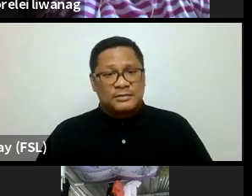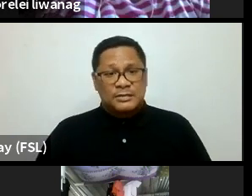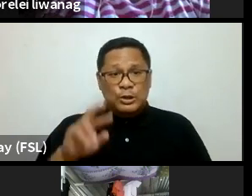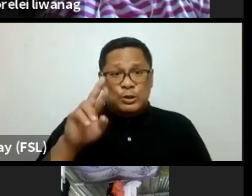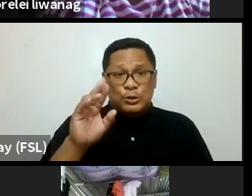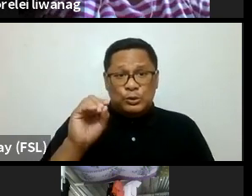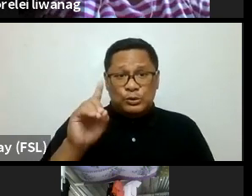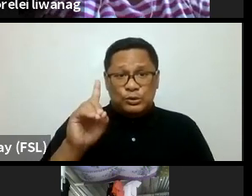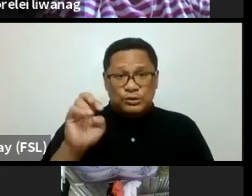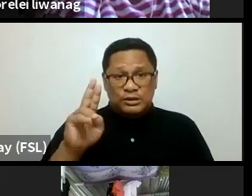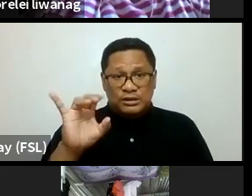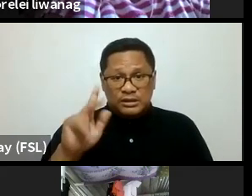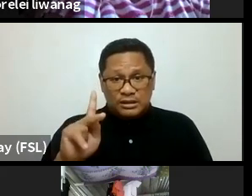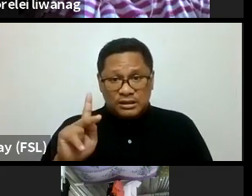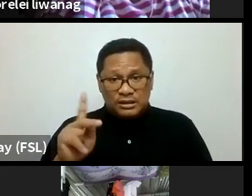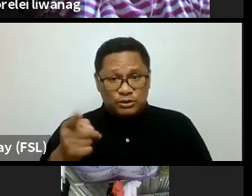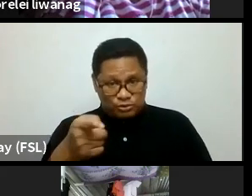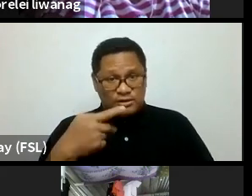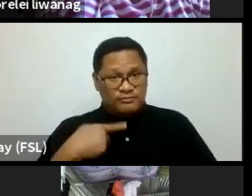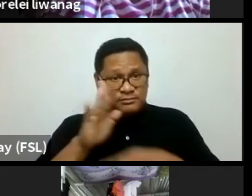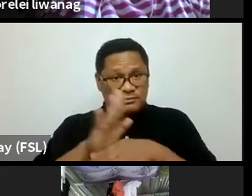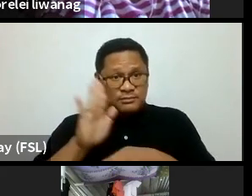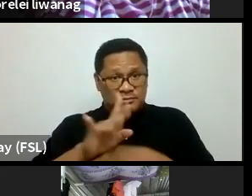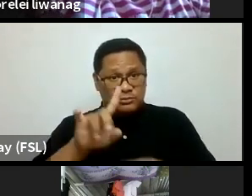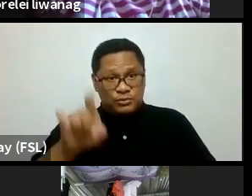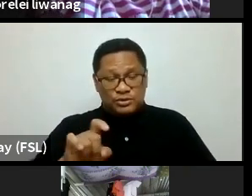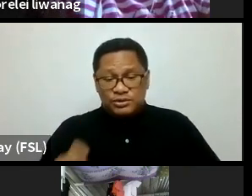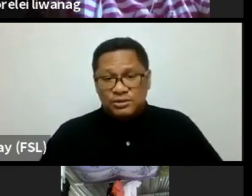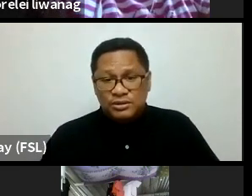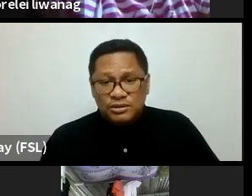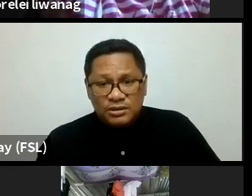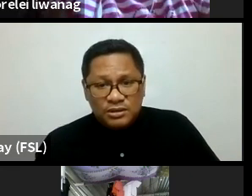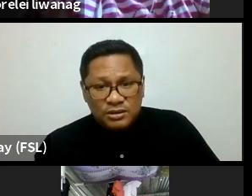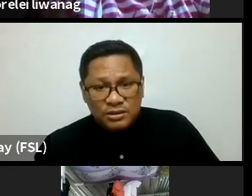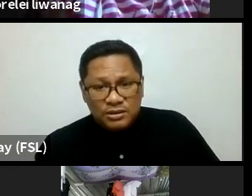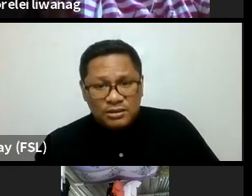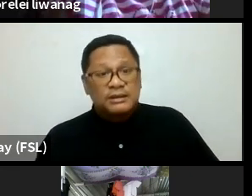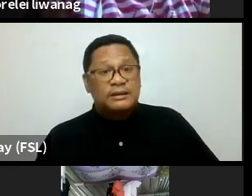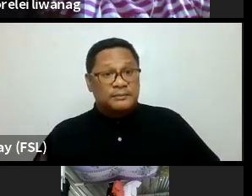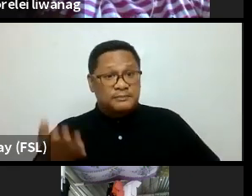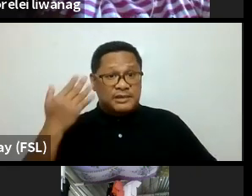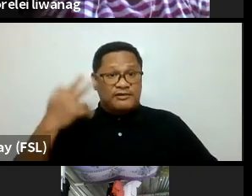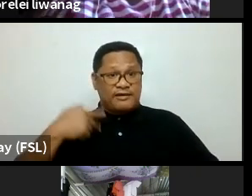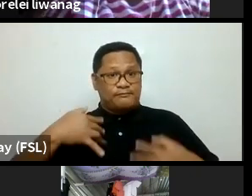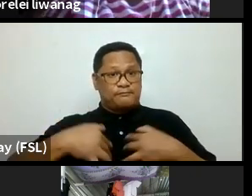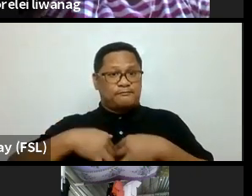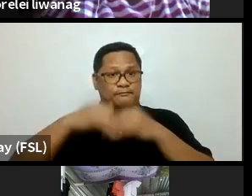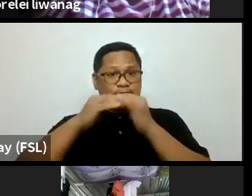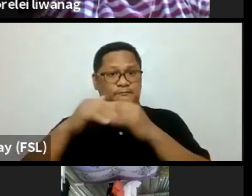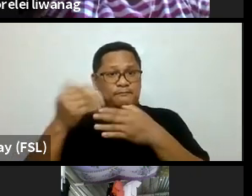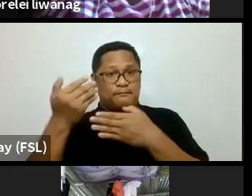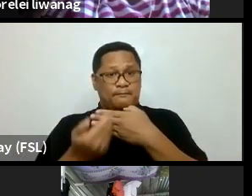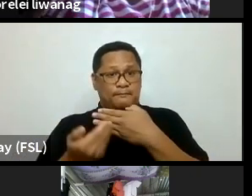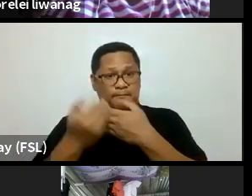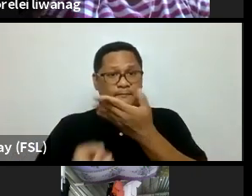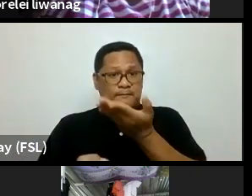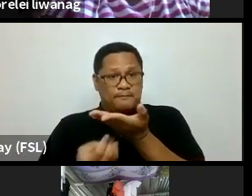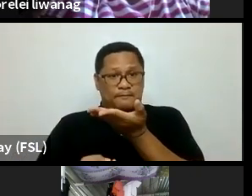Roderick, yes, may sir. Business ka ba? May business ka? Dati nag-ano kami ng bakery, sir. Bakery? Oo.